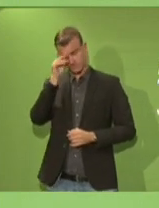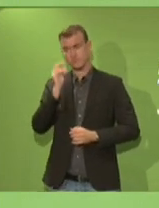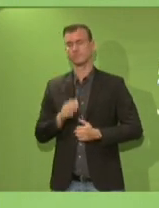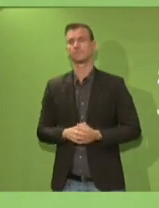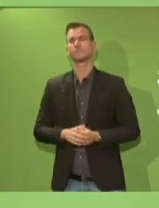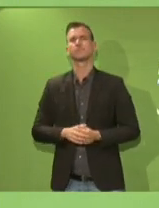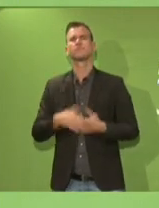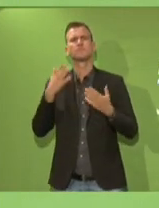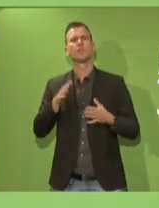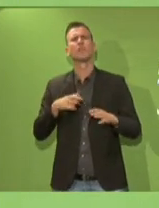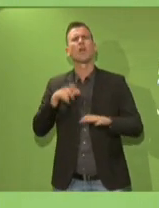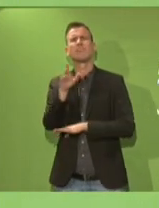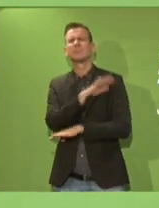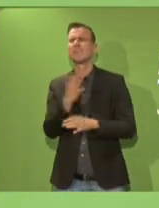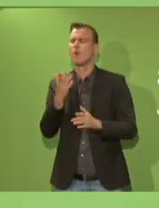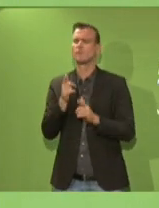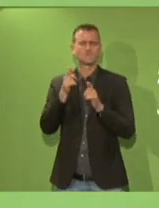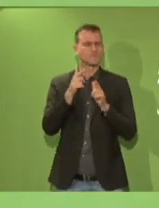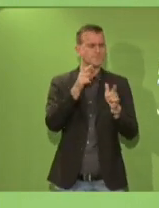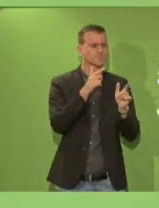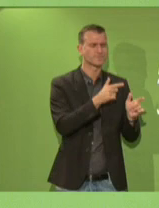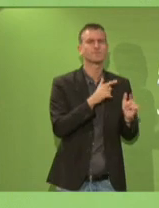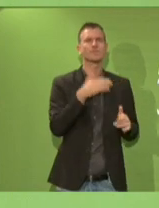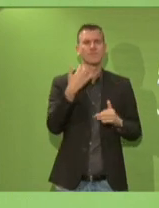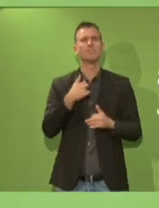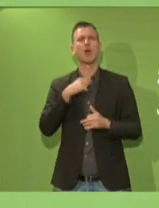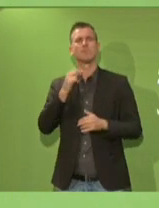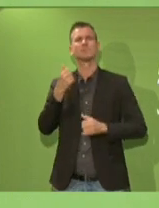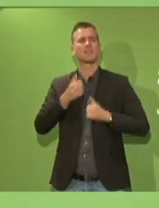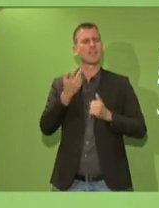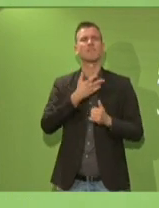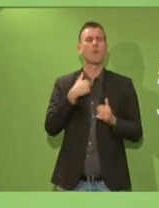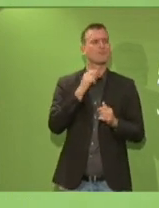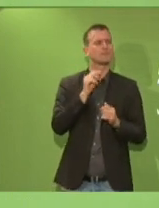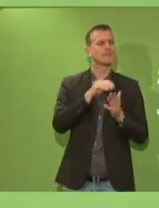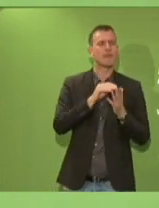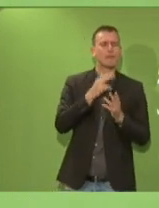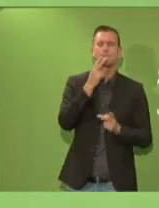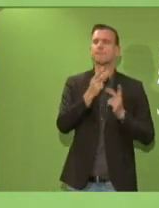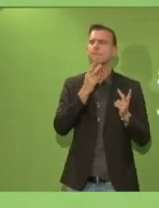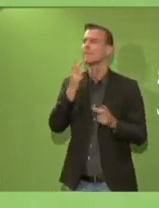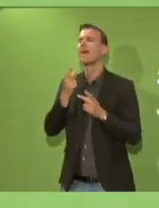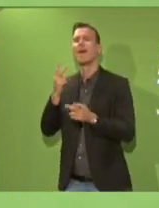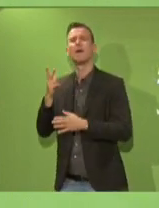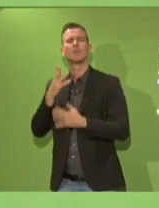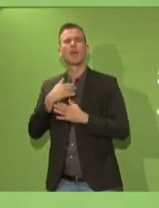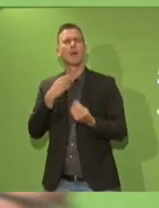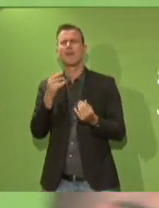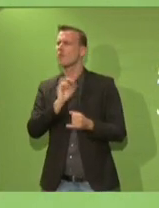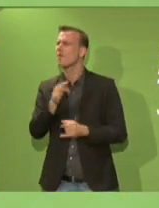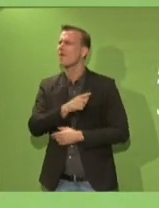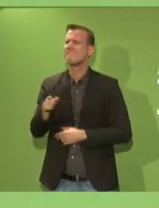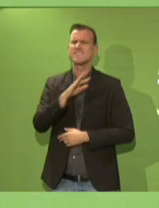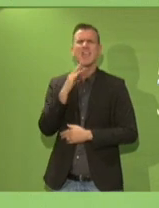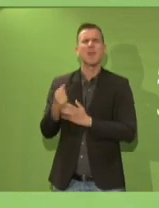Überall, wo man im Land unterwegs war, ich hatte ja auch ein paar Termine hier in Nordrhein-Westfalen, war auf euren Spuren unterwegs, da kam das rüber, dass ihr so unglaublich viel Power